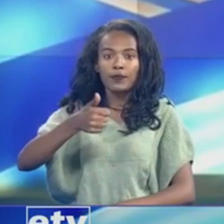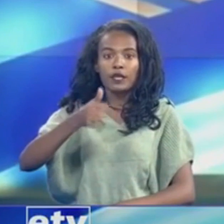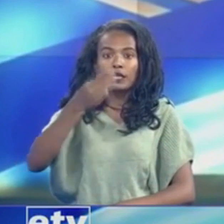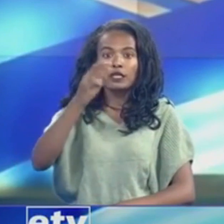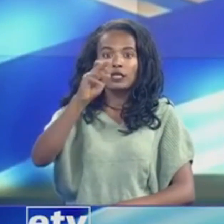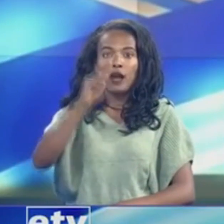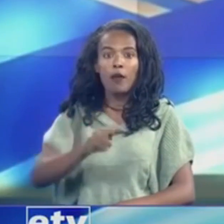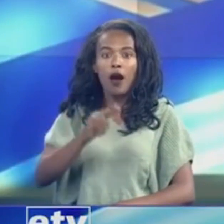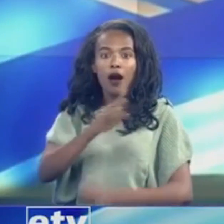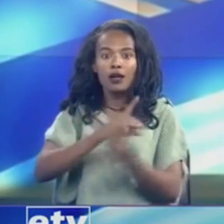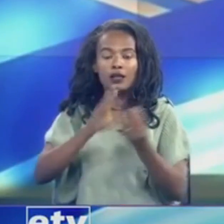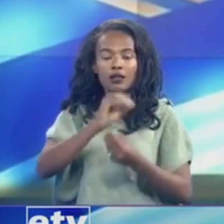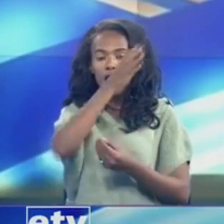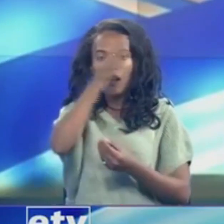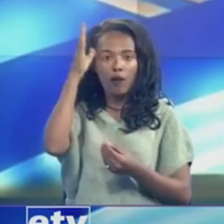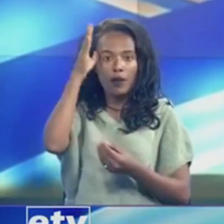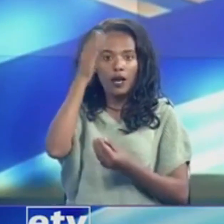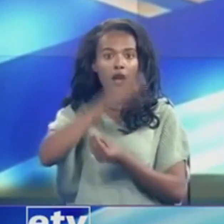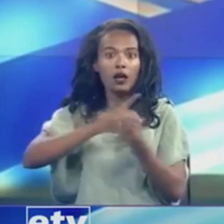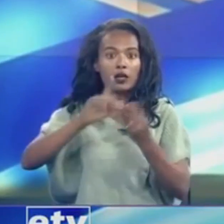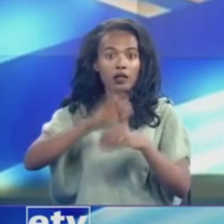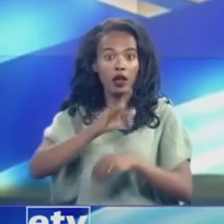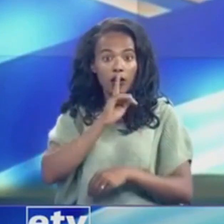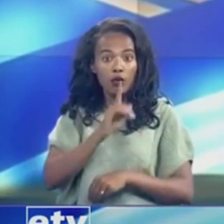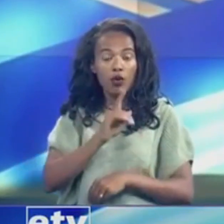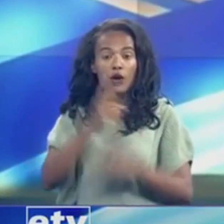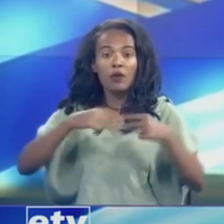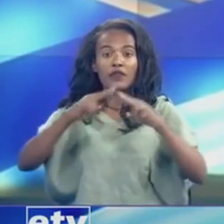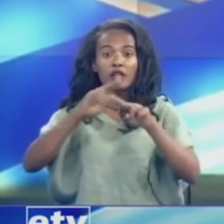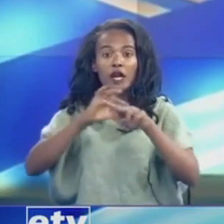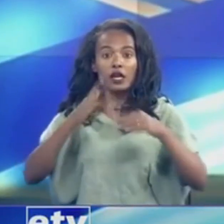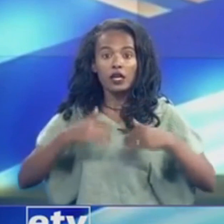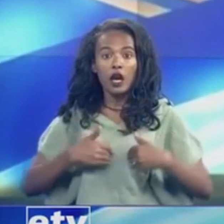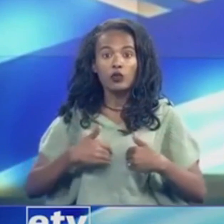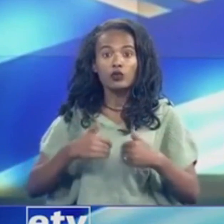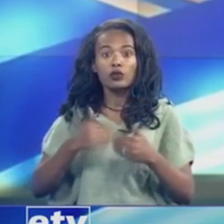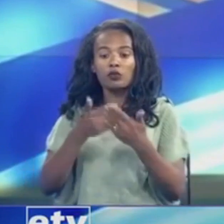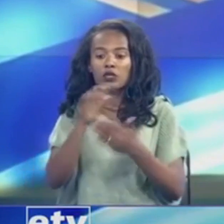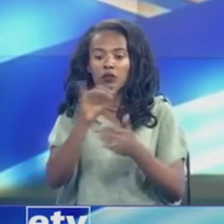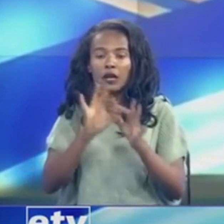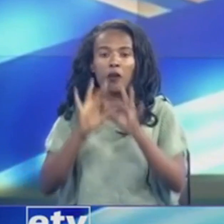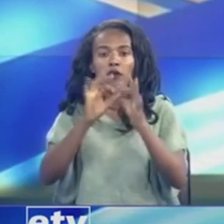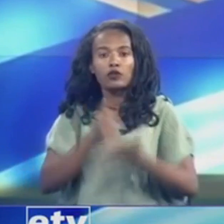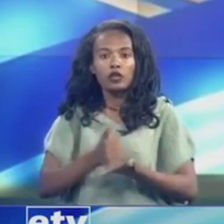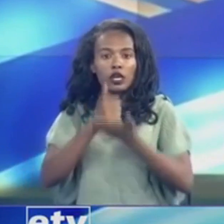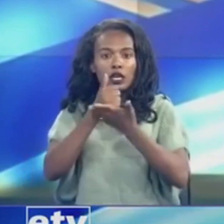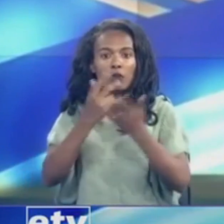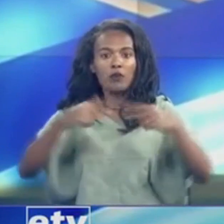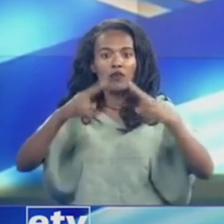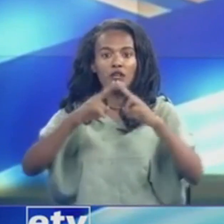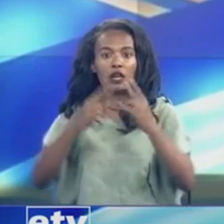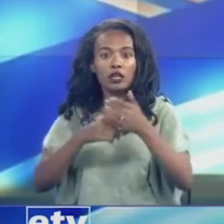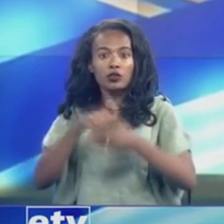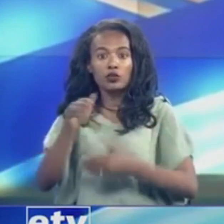ሲዳማ ክልልና ጋምቤላ ክልል ላይ ነው። በፌደራል ላይ ያሉትን ዲፒዎች በዚህ መልክ እየደገፈ በፌደራል ላይ ከዚህ ውጪ